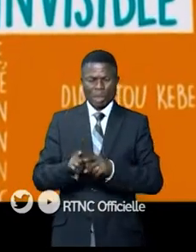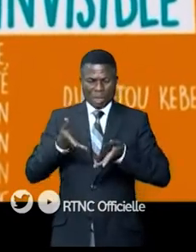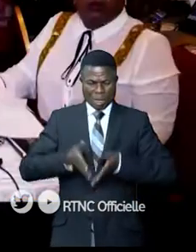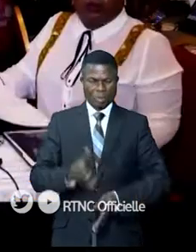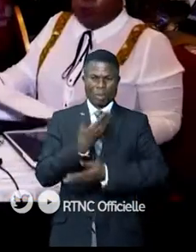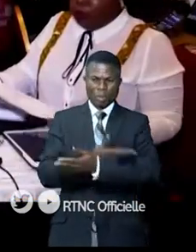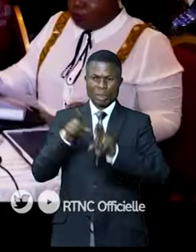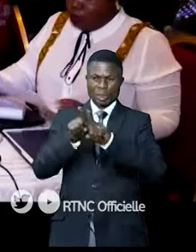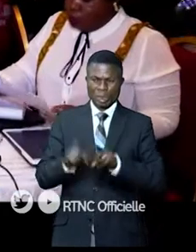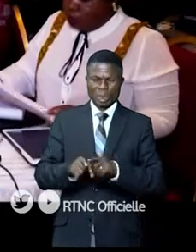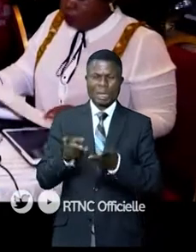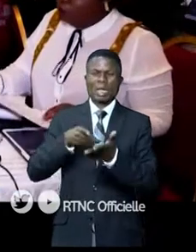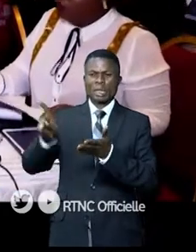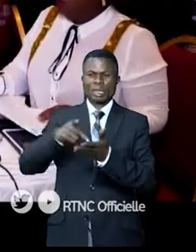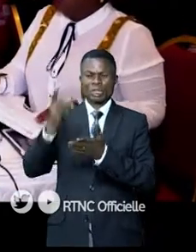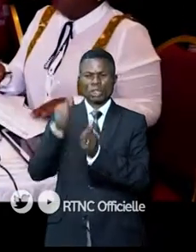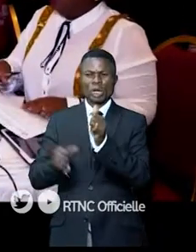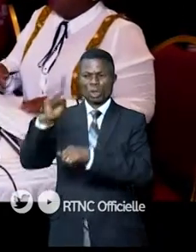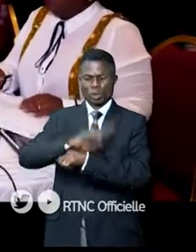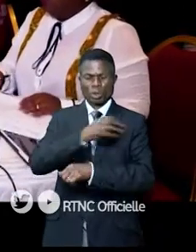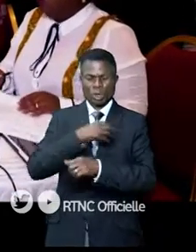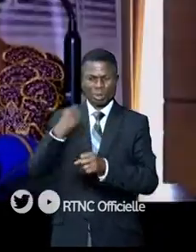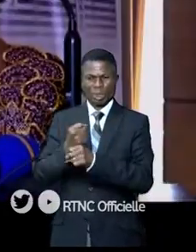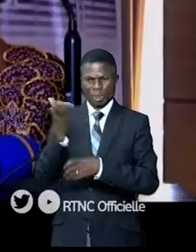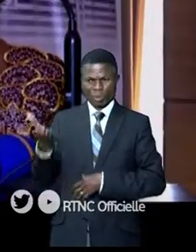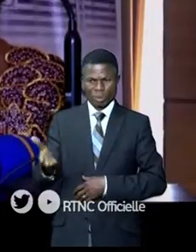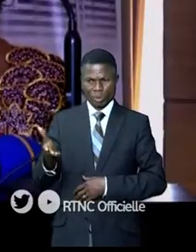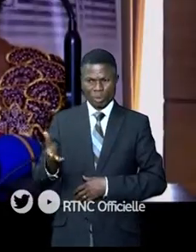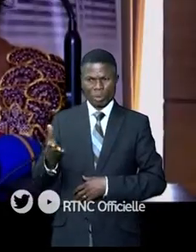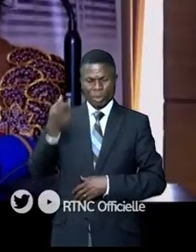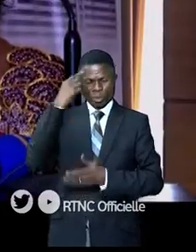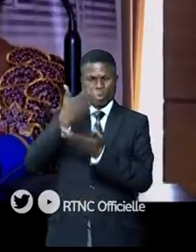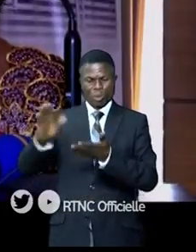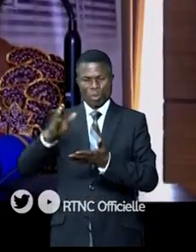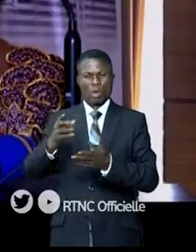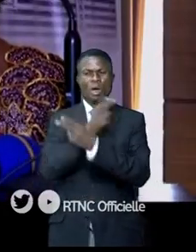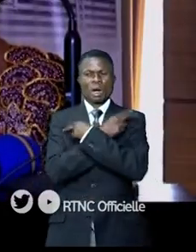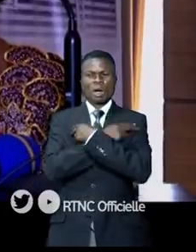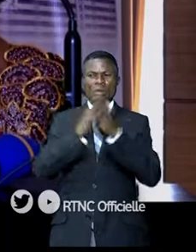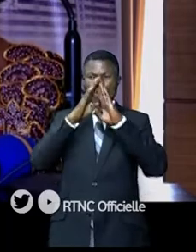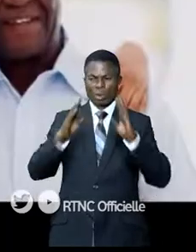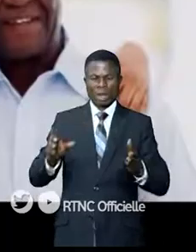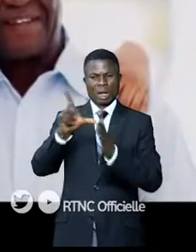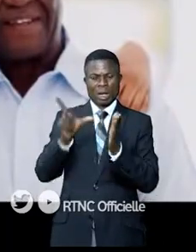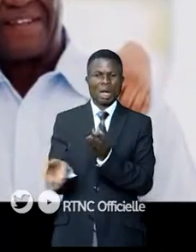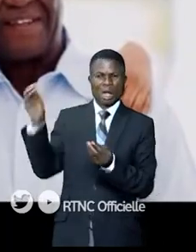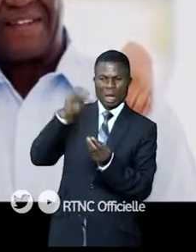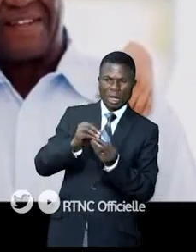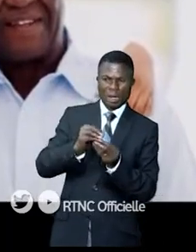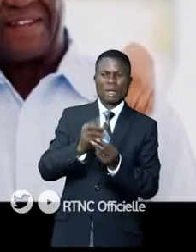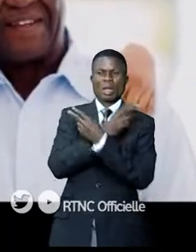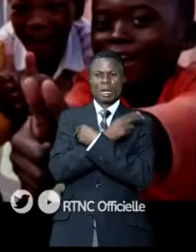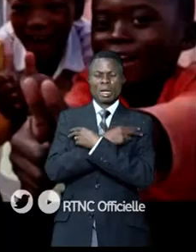maternité et les indemnités journalières pour les femmes travailleuses. Pour la branche de la pension, la loi a introduit les pensions pour